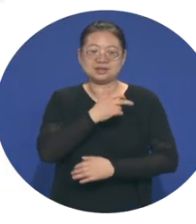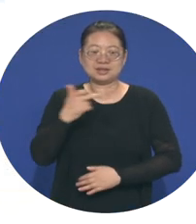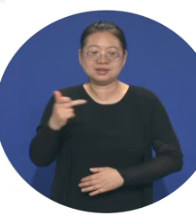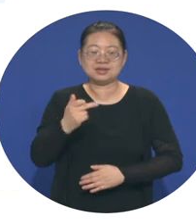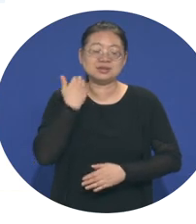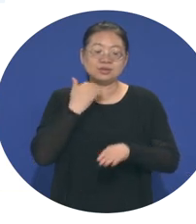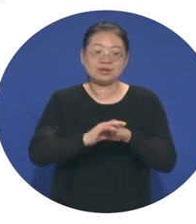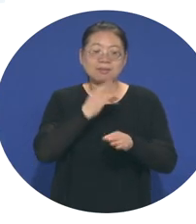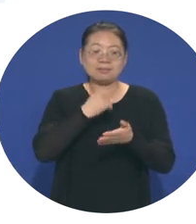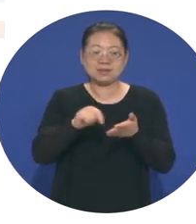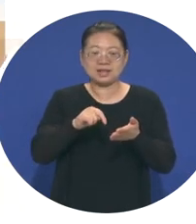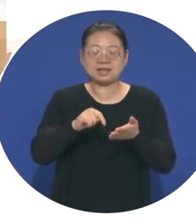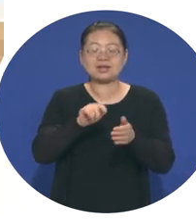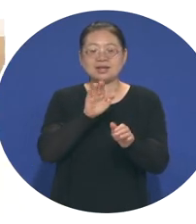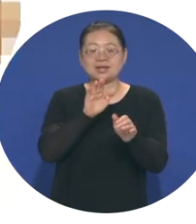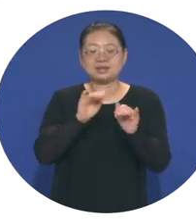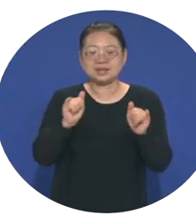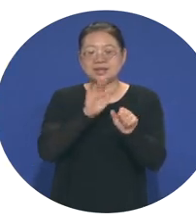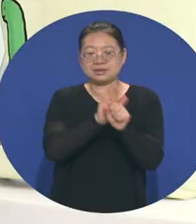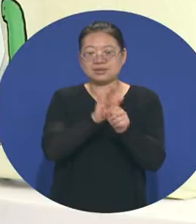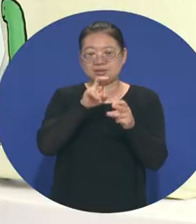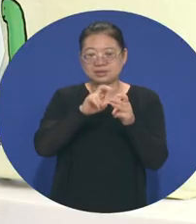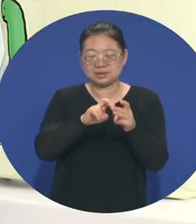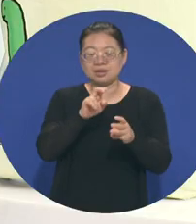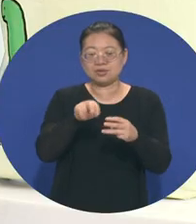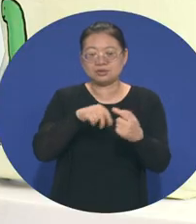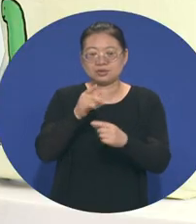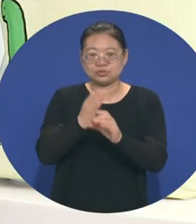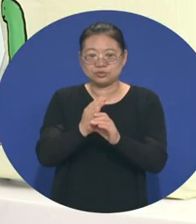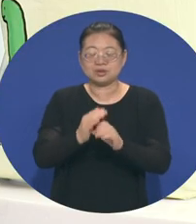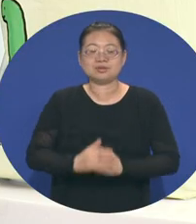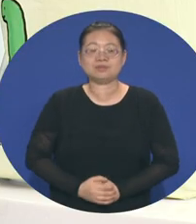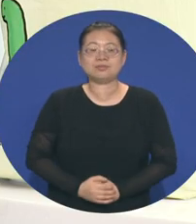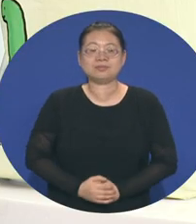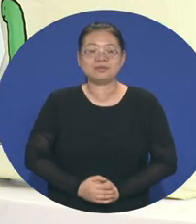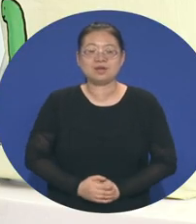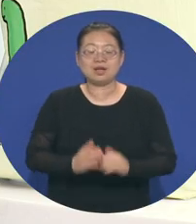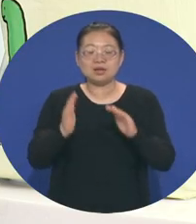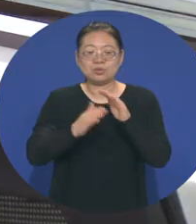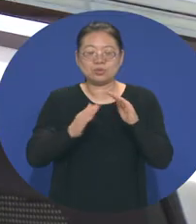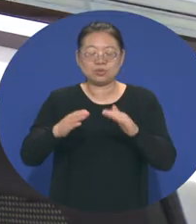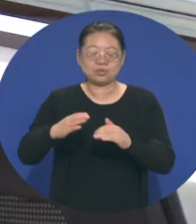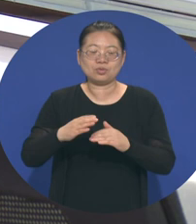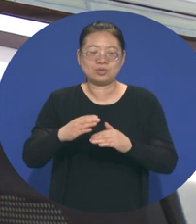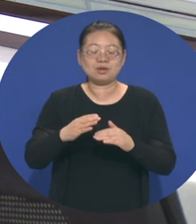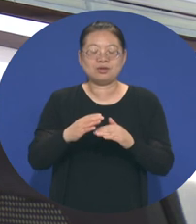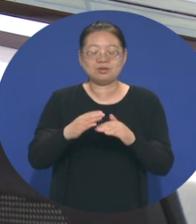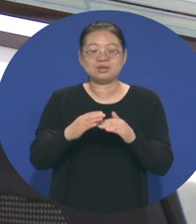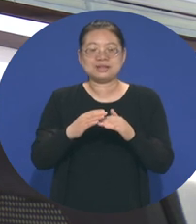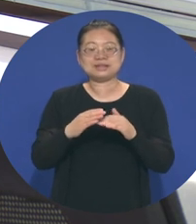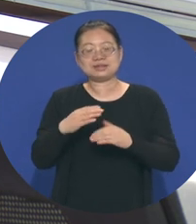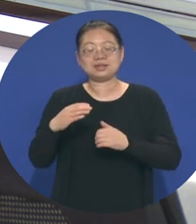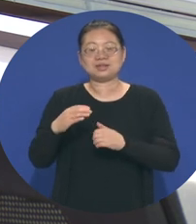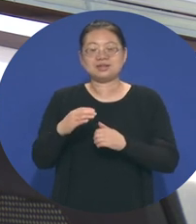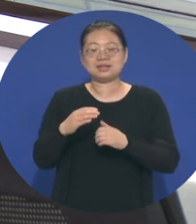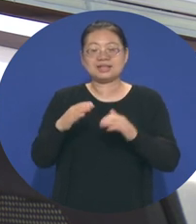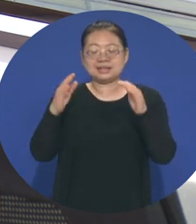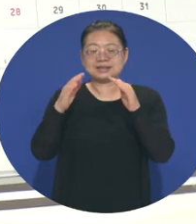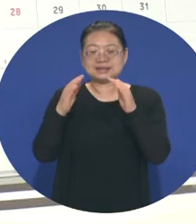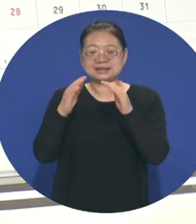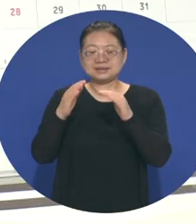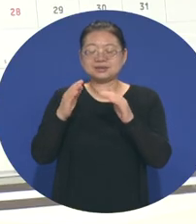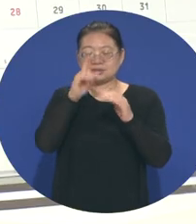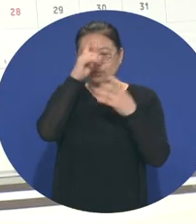전세 피해 지원 센터를 운영 중입니다 임식 거처가 필요한 이들에게 공공 임대주택을 제공하고 이주비와 긴급